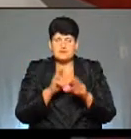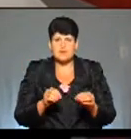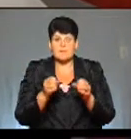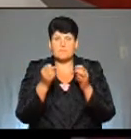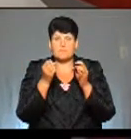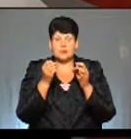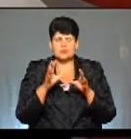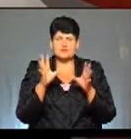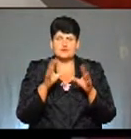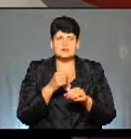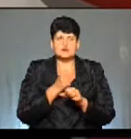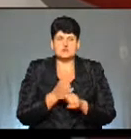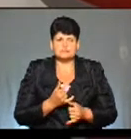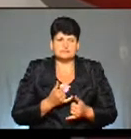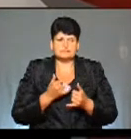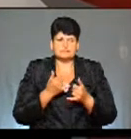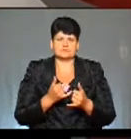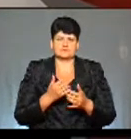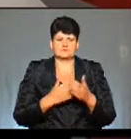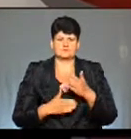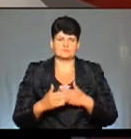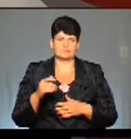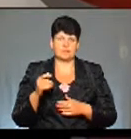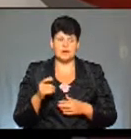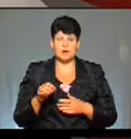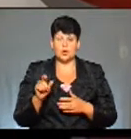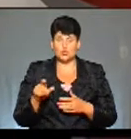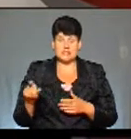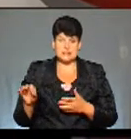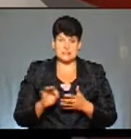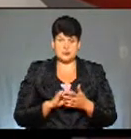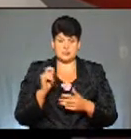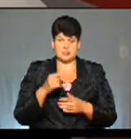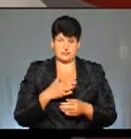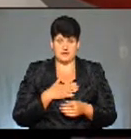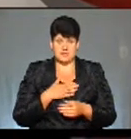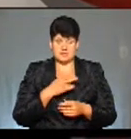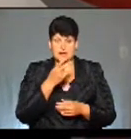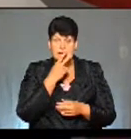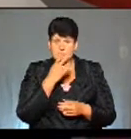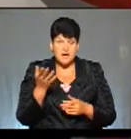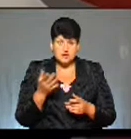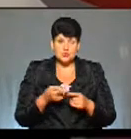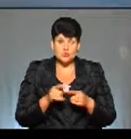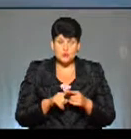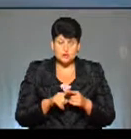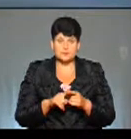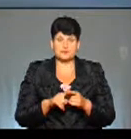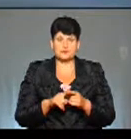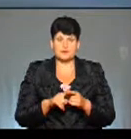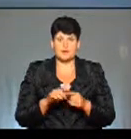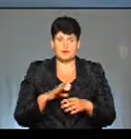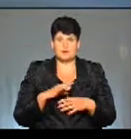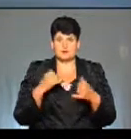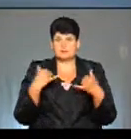просто-напросто зроблено і пристосовано. От я кажу, що людина зразу, приїхавши від нас, не бачачи того всього, просто була вражена